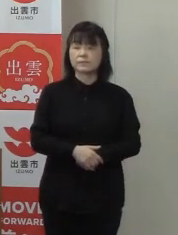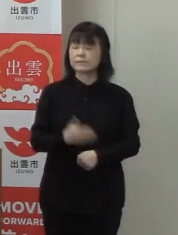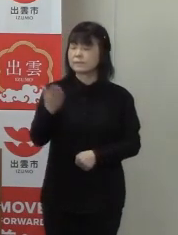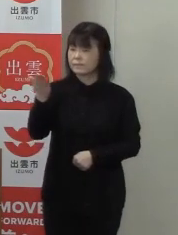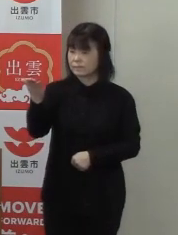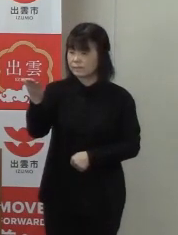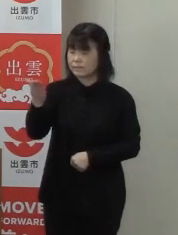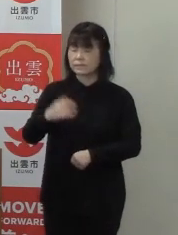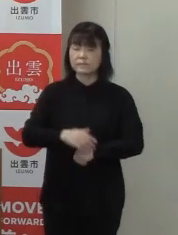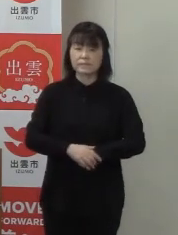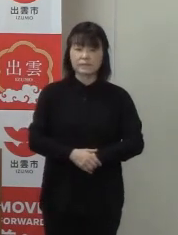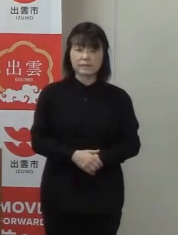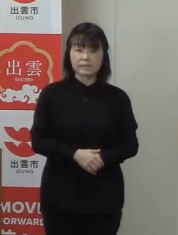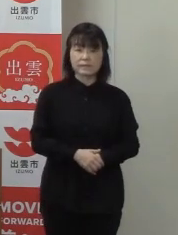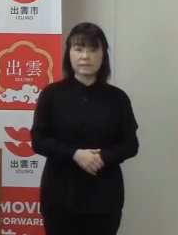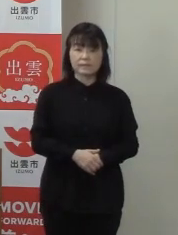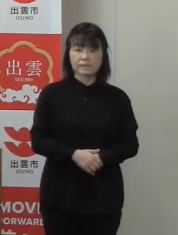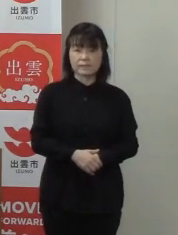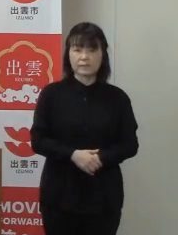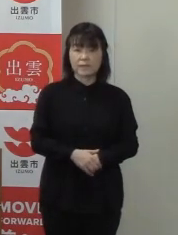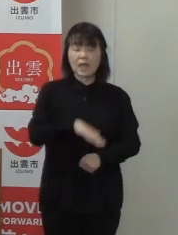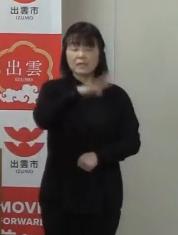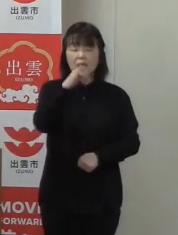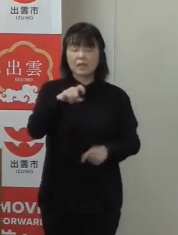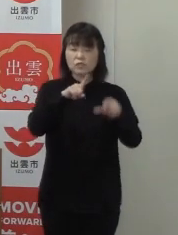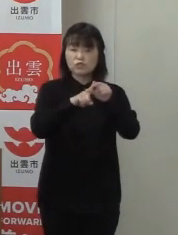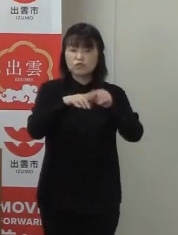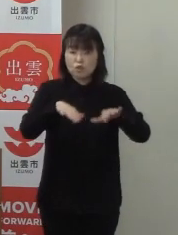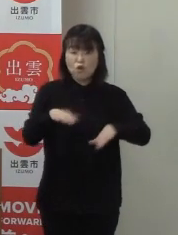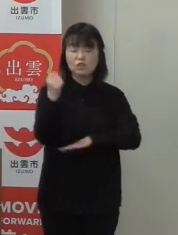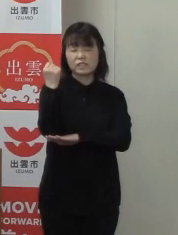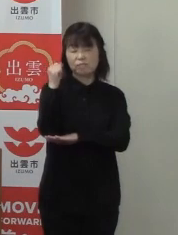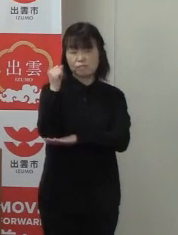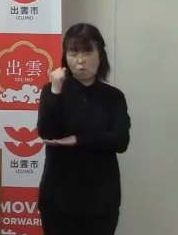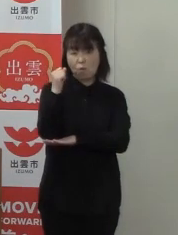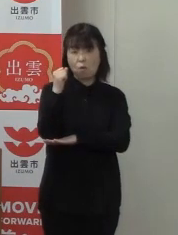はい、どうぞ。 山陰中新報の